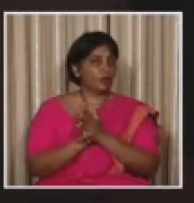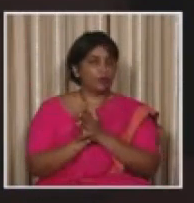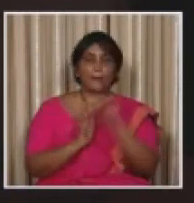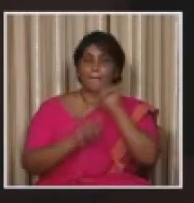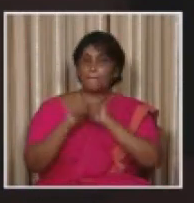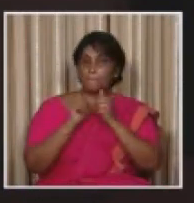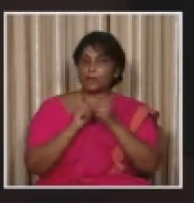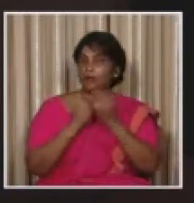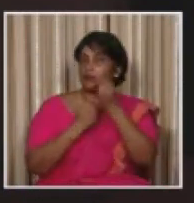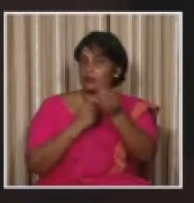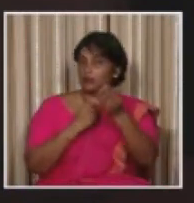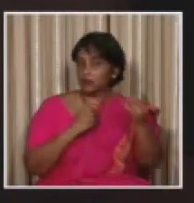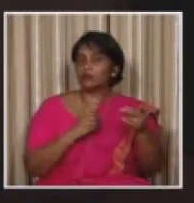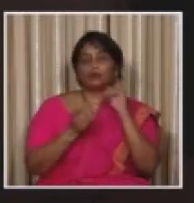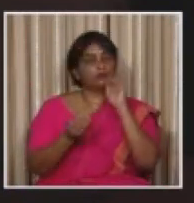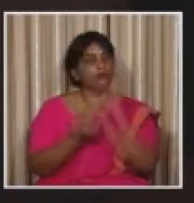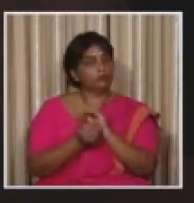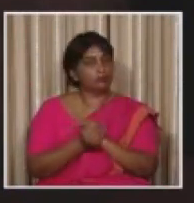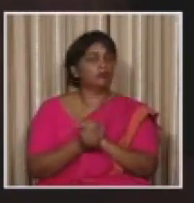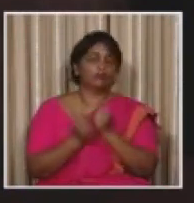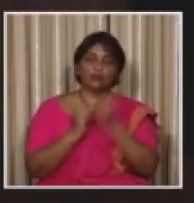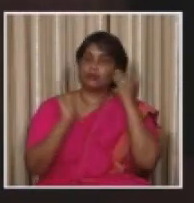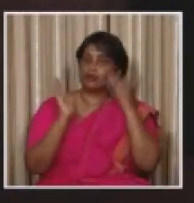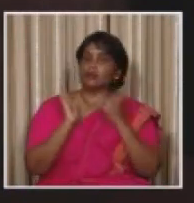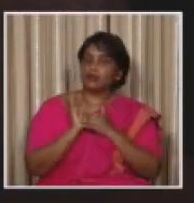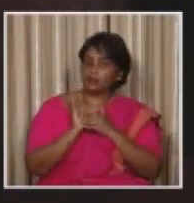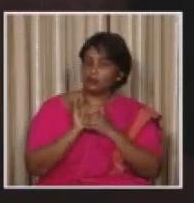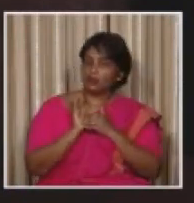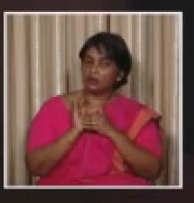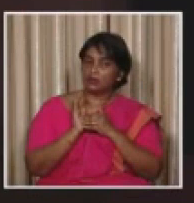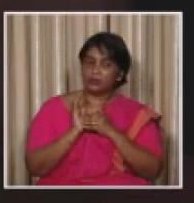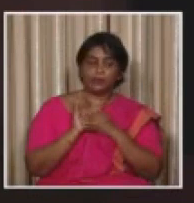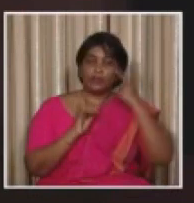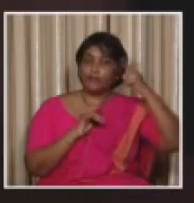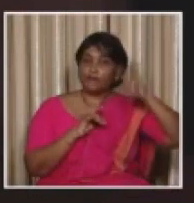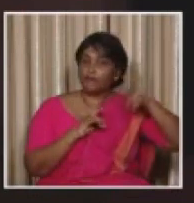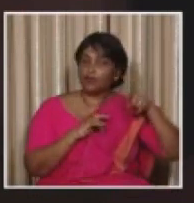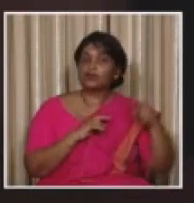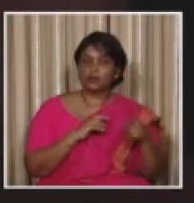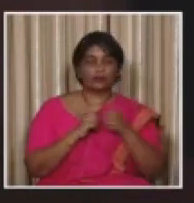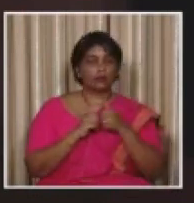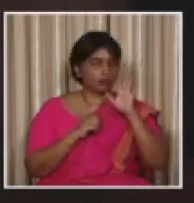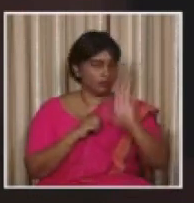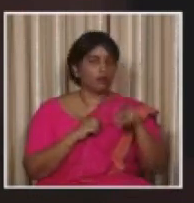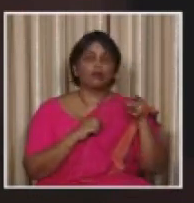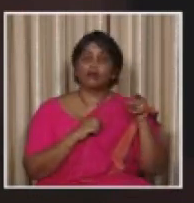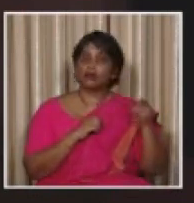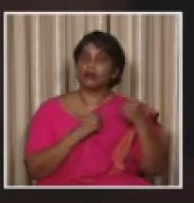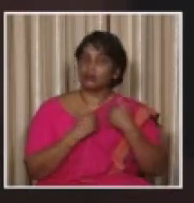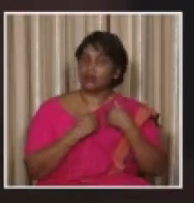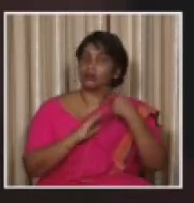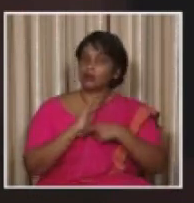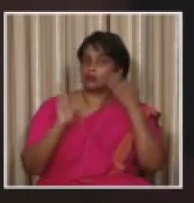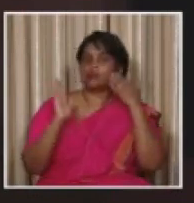ප්‍රතිකර්ම ක්‍රමවලට ලබා දෙන ඒ ආරක්ෂාව, සුරක්ෂිතභාවය හා ඒ විශ්වාසවන්ත නිභාවය නිසා ඔවුන් අපිට මේ